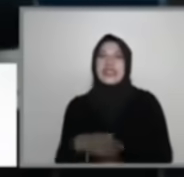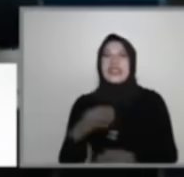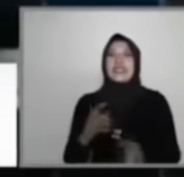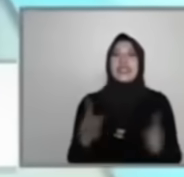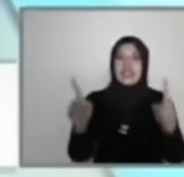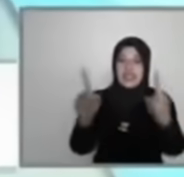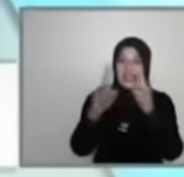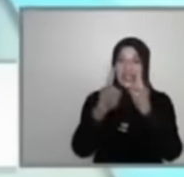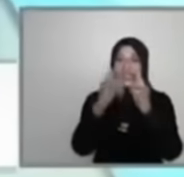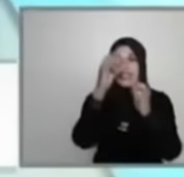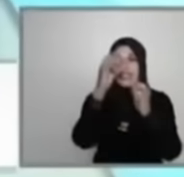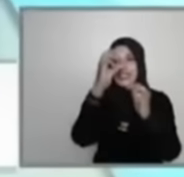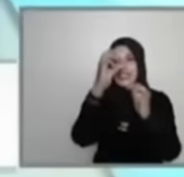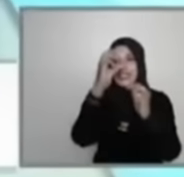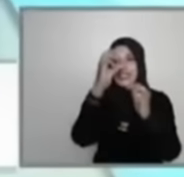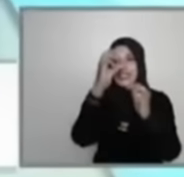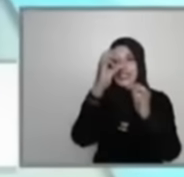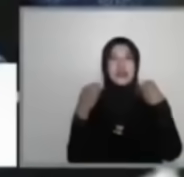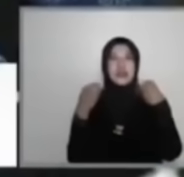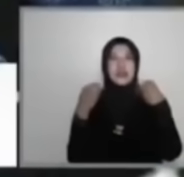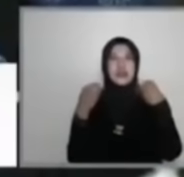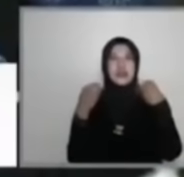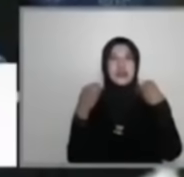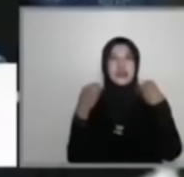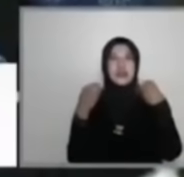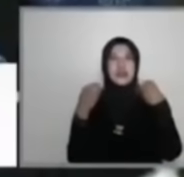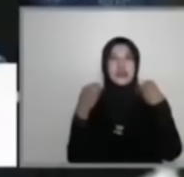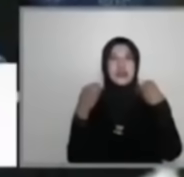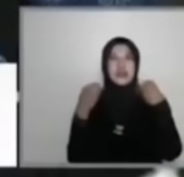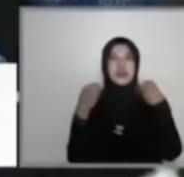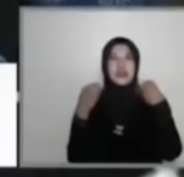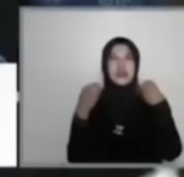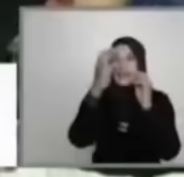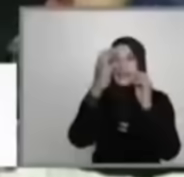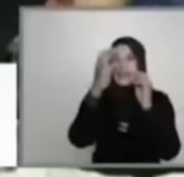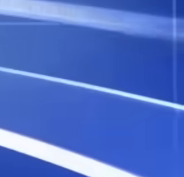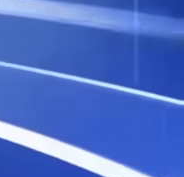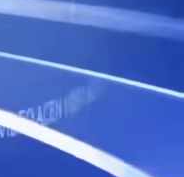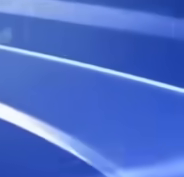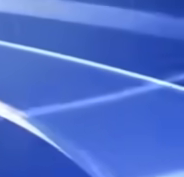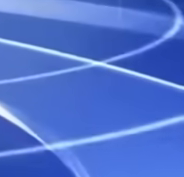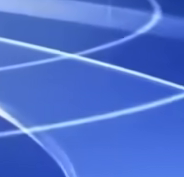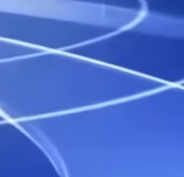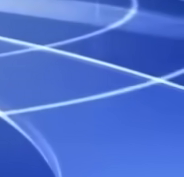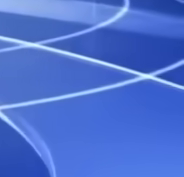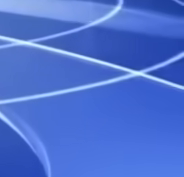oleh para calon gubernur. Berikan tepuk tangan yang meriah untuk seluruh pasangan calon di sesi ini.